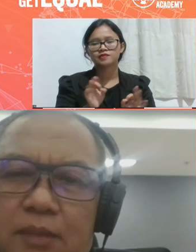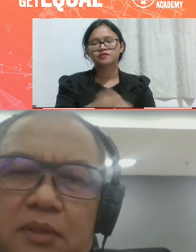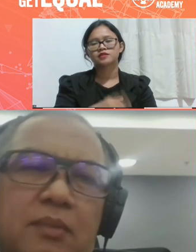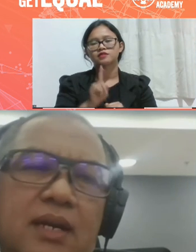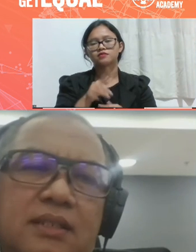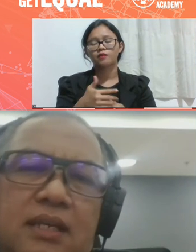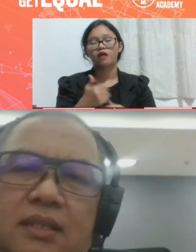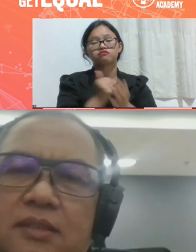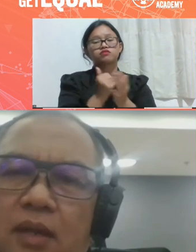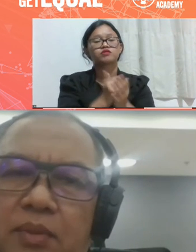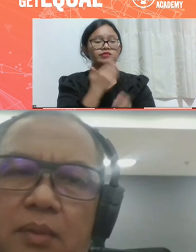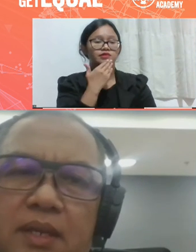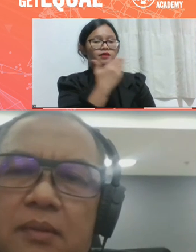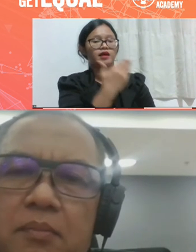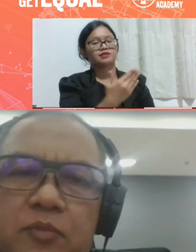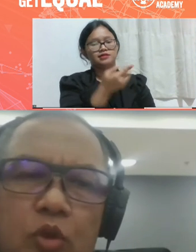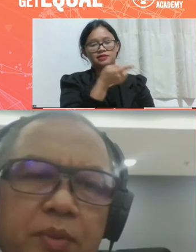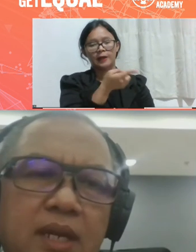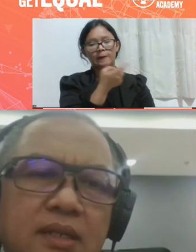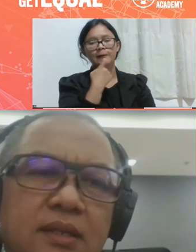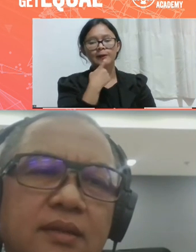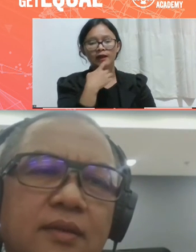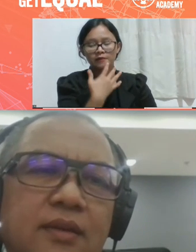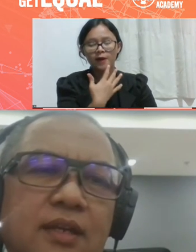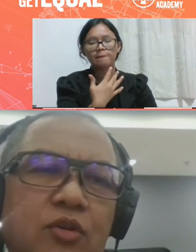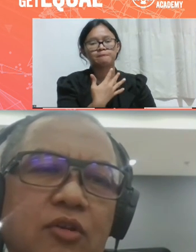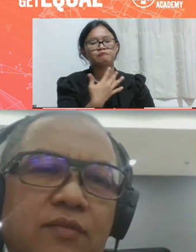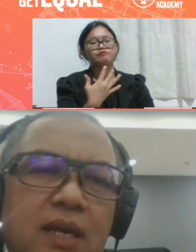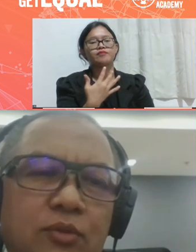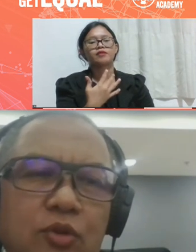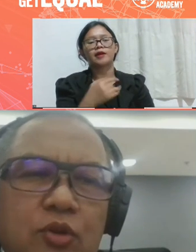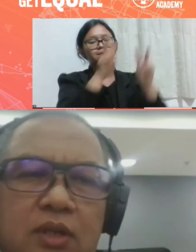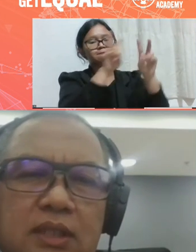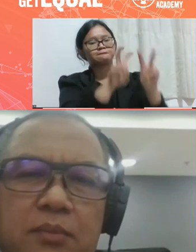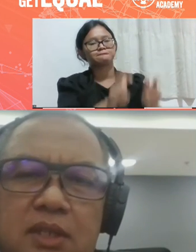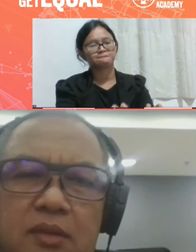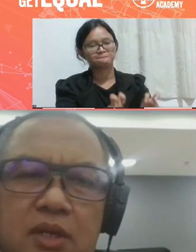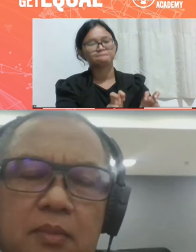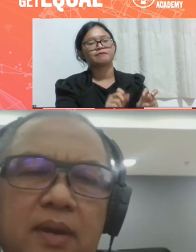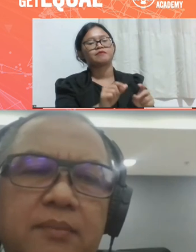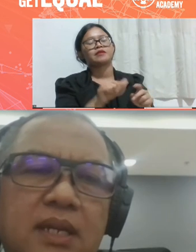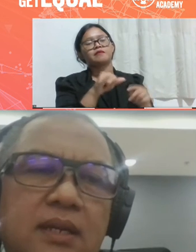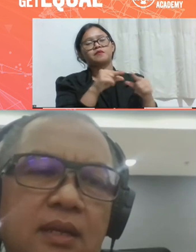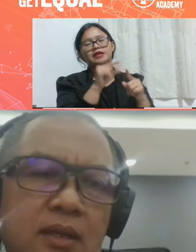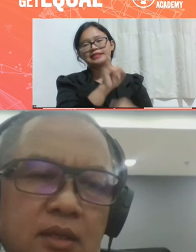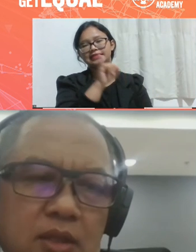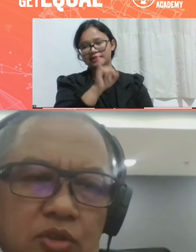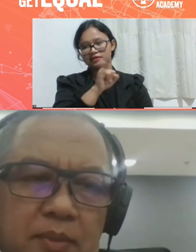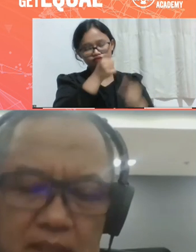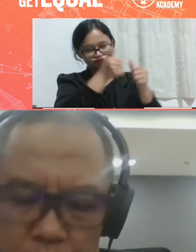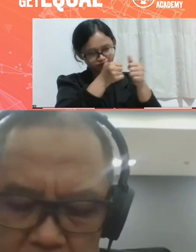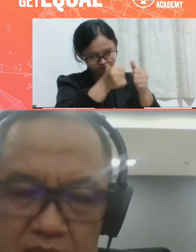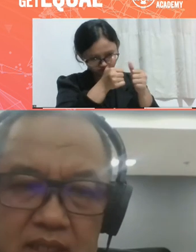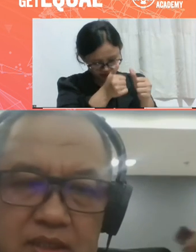Tentu sangat berterima kasih atas survei yang dilakukan oleh Plan untuk kita bisa juga memahami, dan